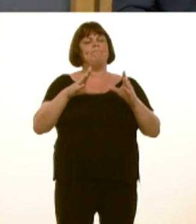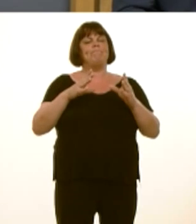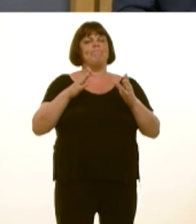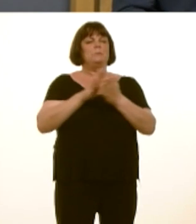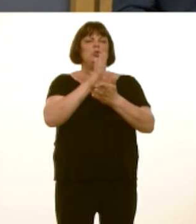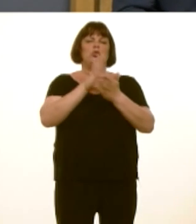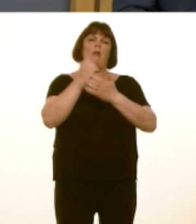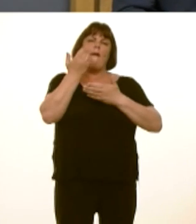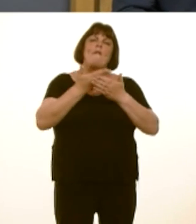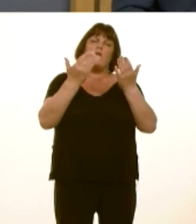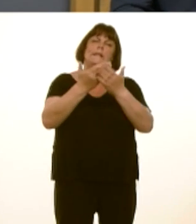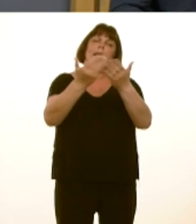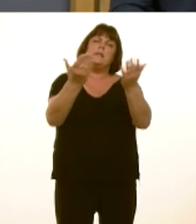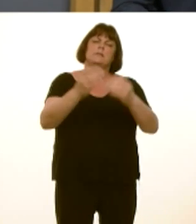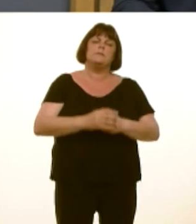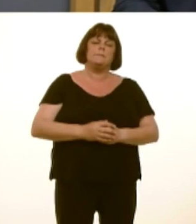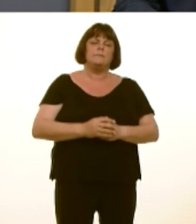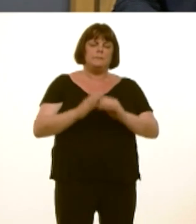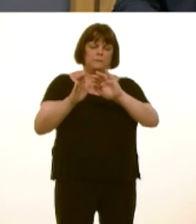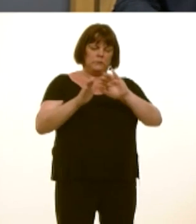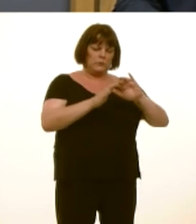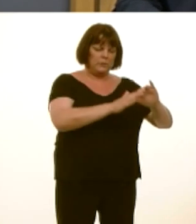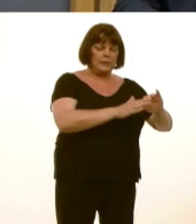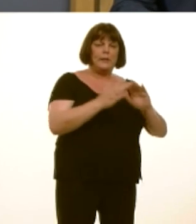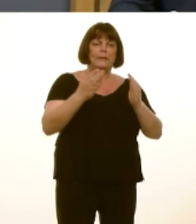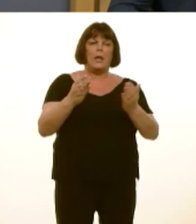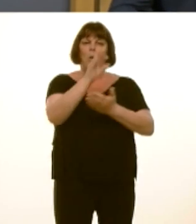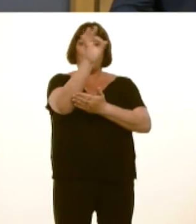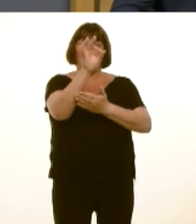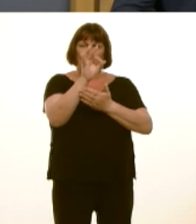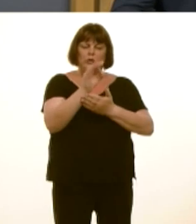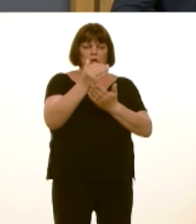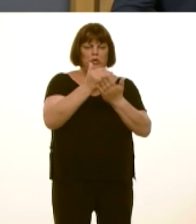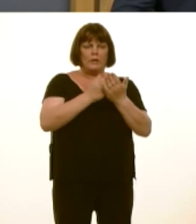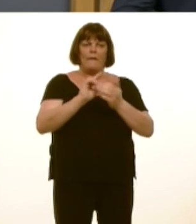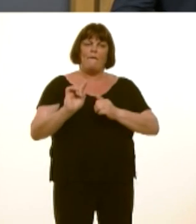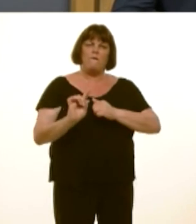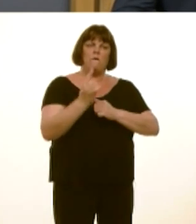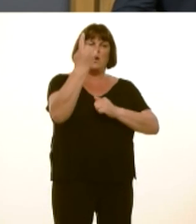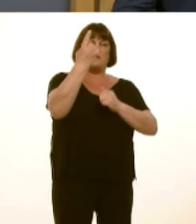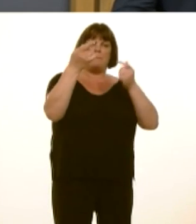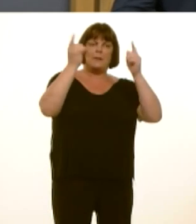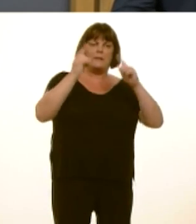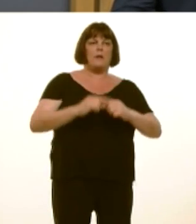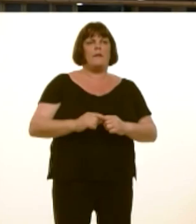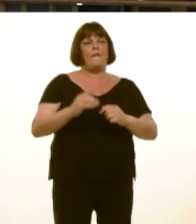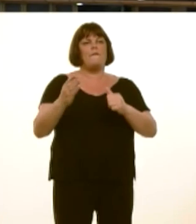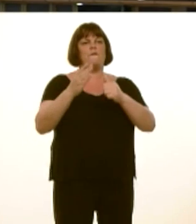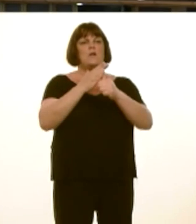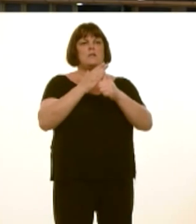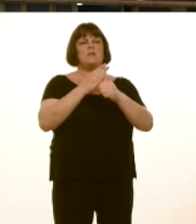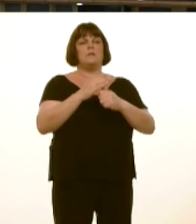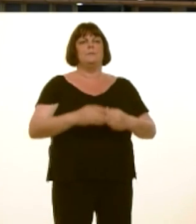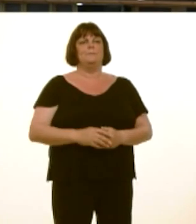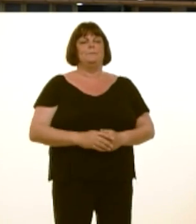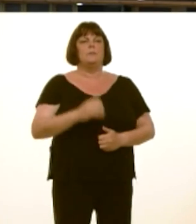day. We now move back to questions on the paper, and the questions to the First Minister, and first this afternoon, Elin Jones.